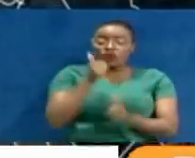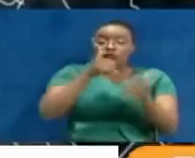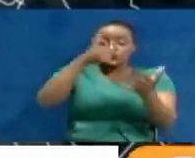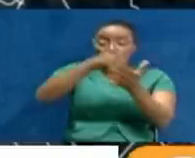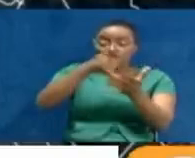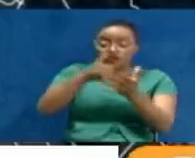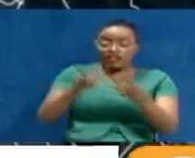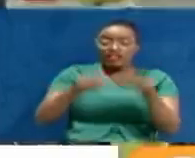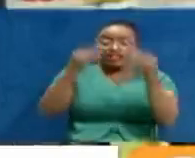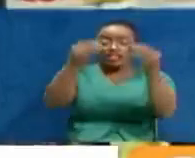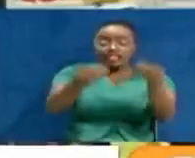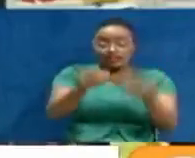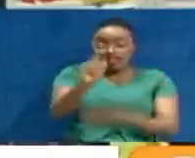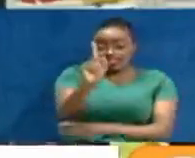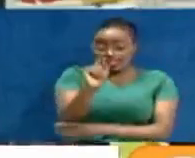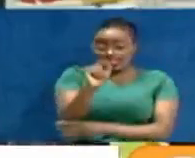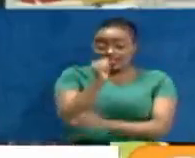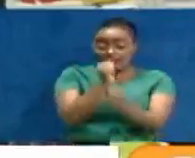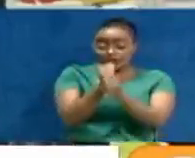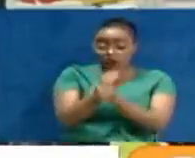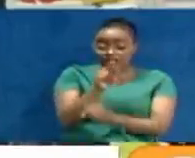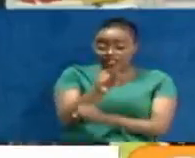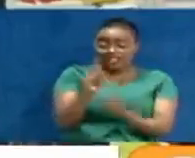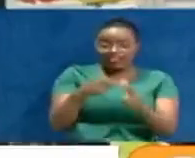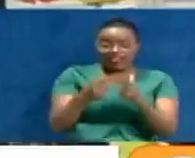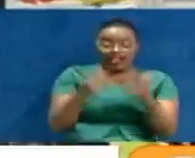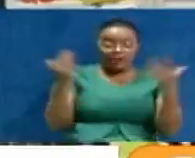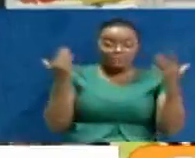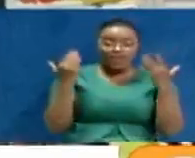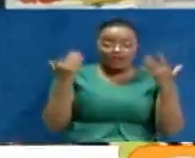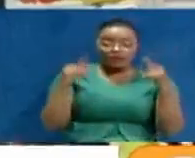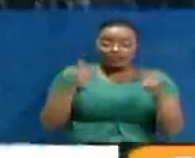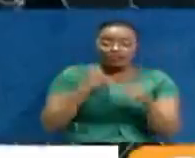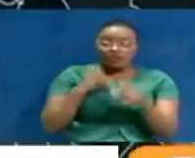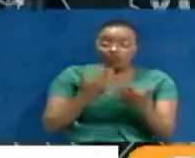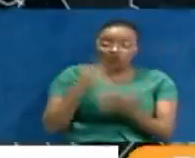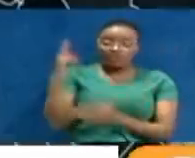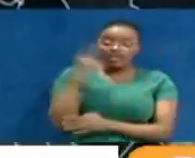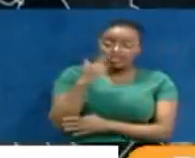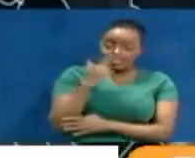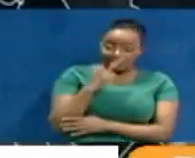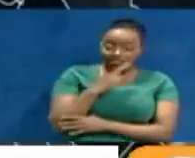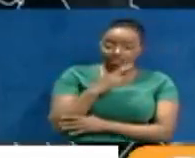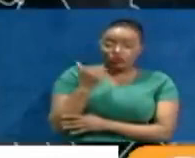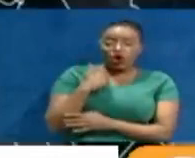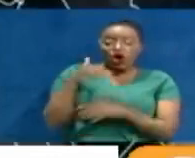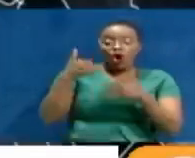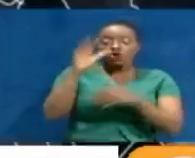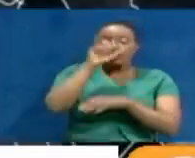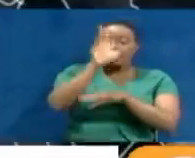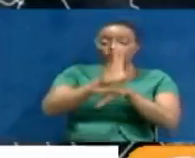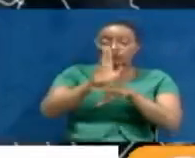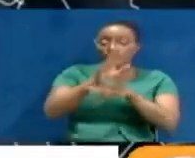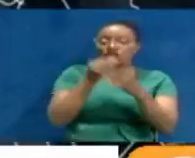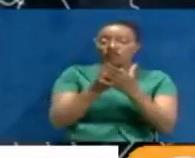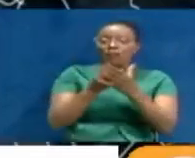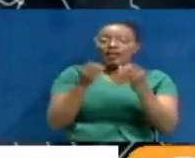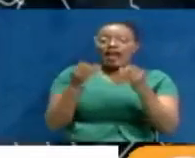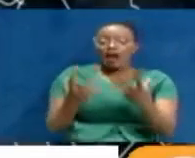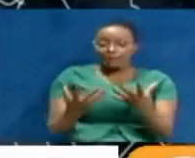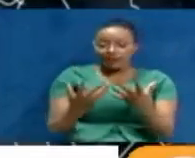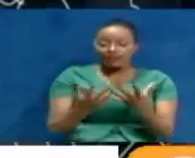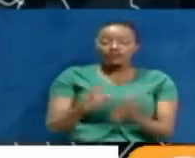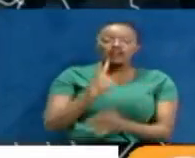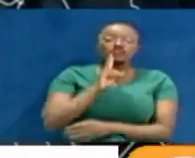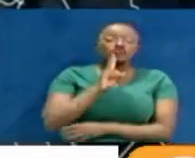katika utoaji zabuni. Kwa kufanya hivyo, kaunti ya Meru ilihatarisha kupotea au kutumika vibaya kwa zaidi ya shilingi